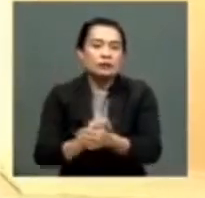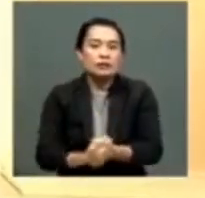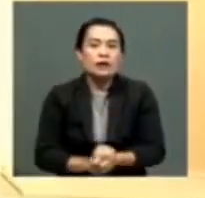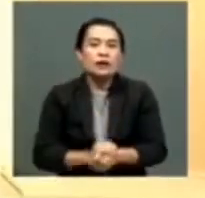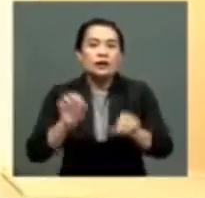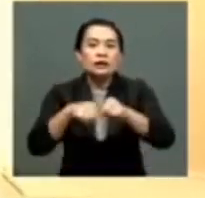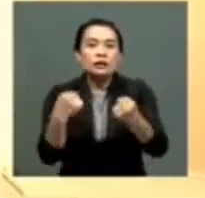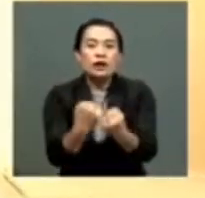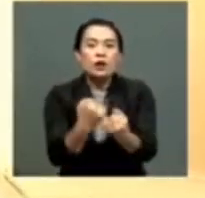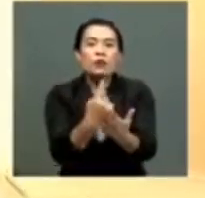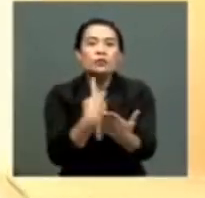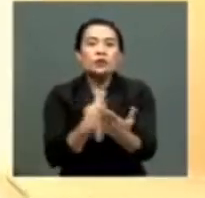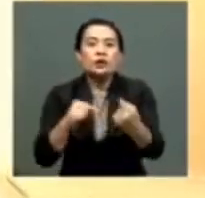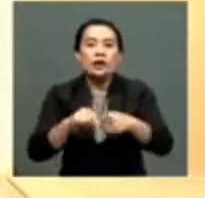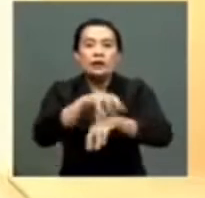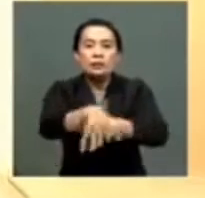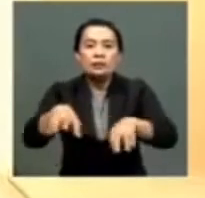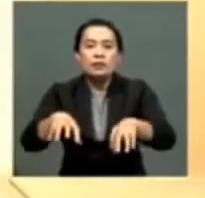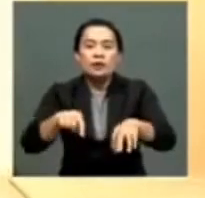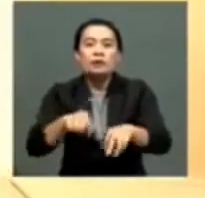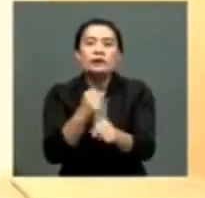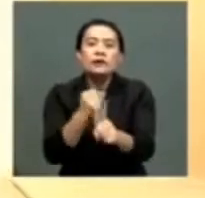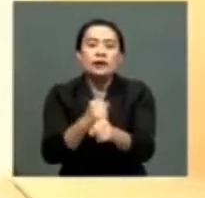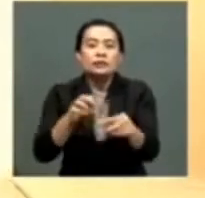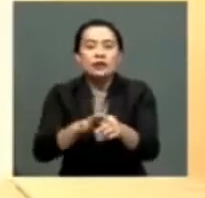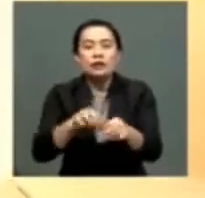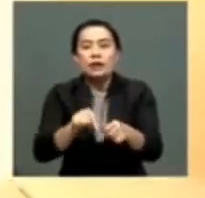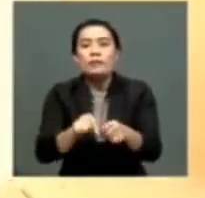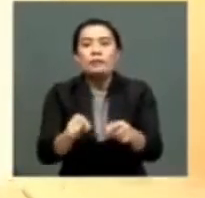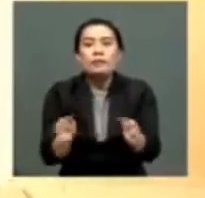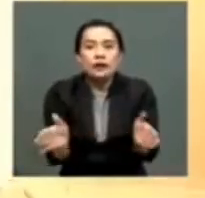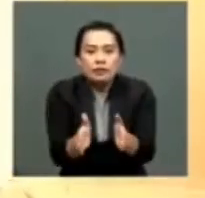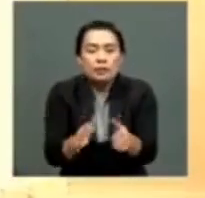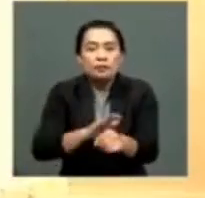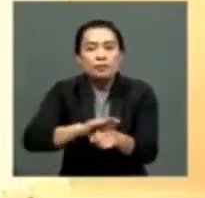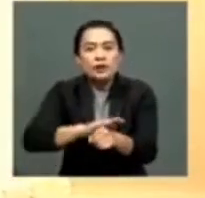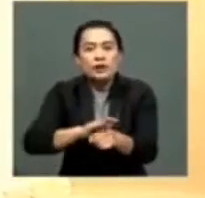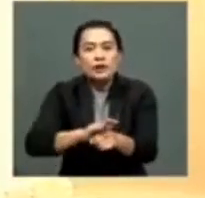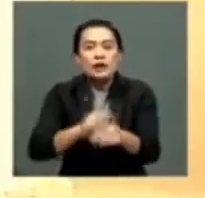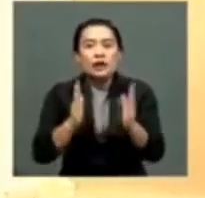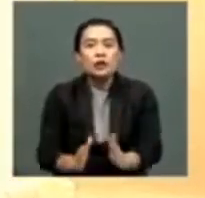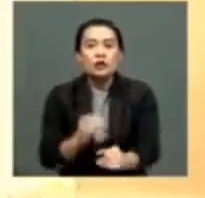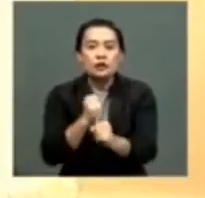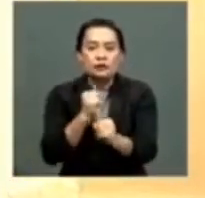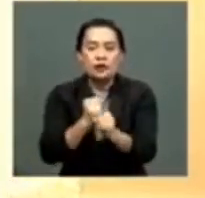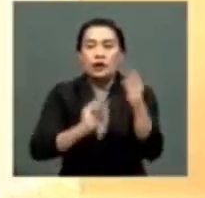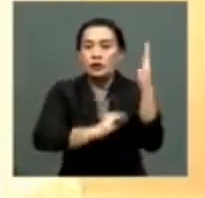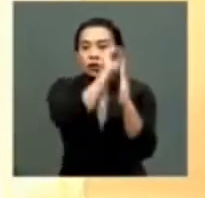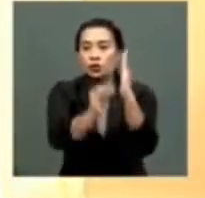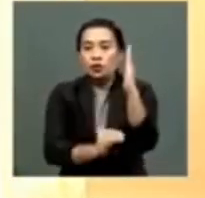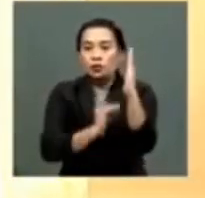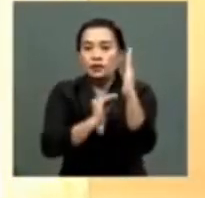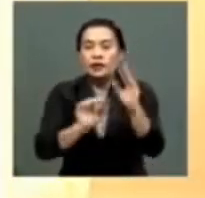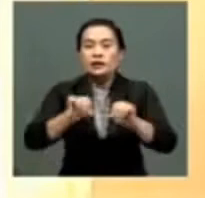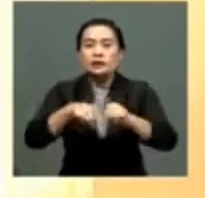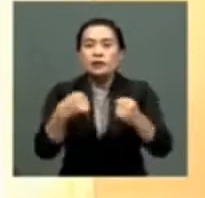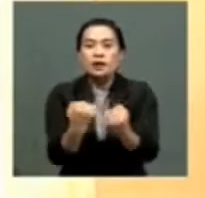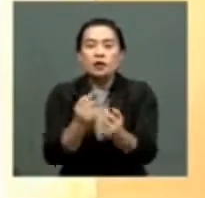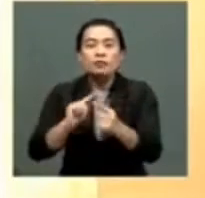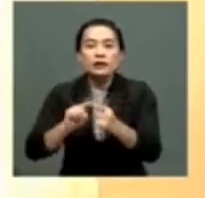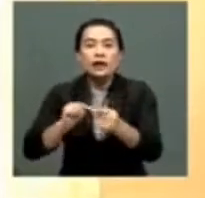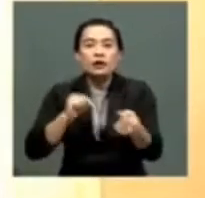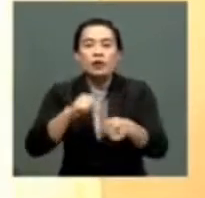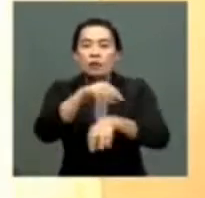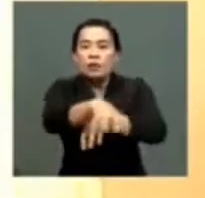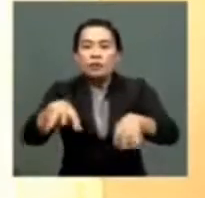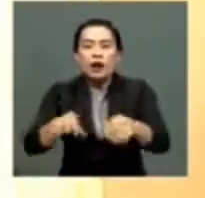ผู้ประกอบการขนาดกลางขนาดเล็กและคนทำมาหากินทั่วประเทศเป็นสมาคมที่ผมอาจจะไม่มีโอกาสได้